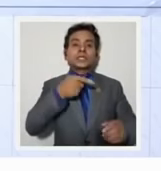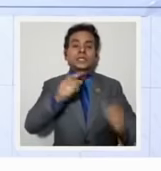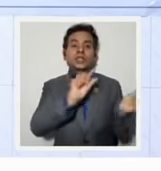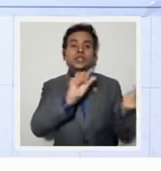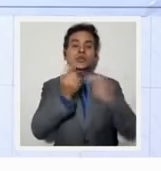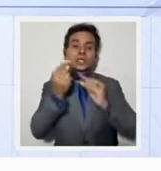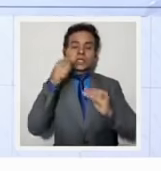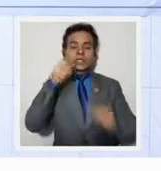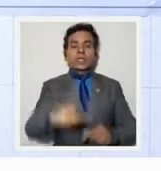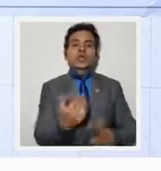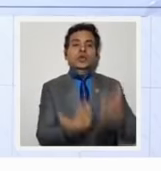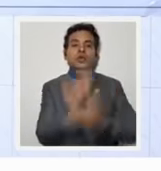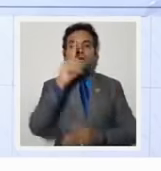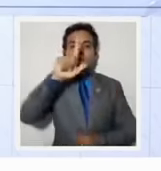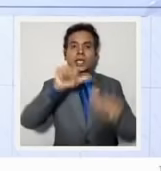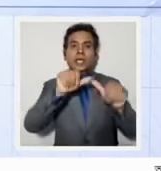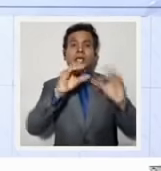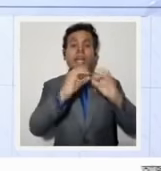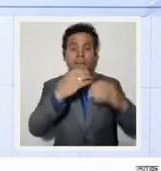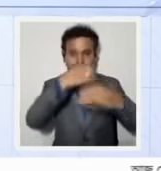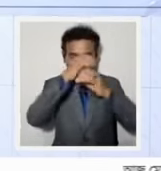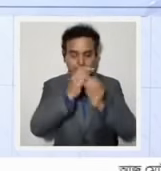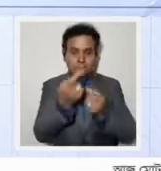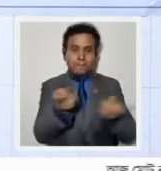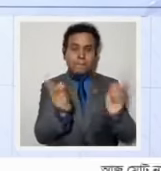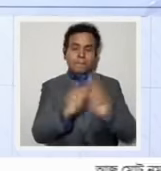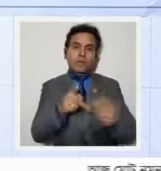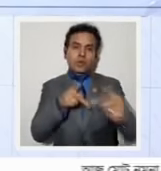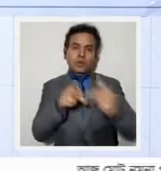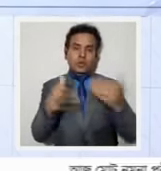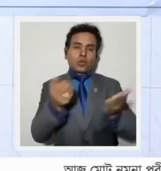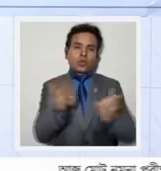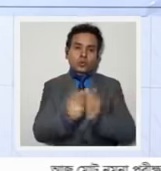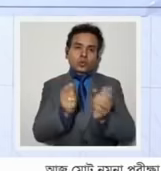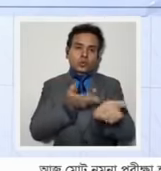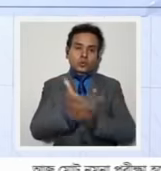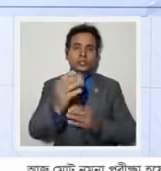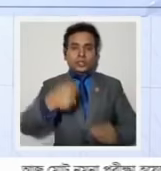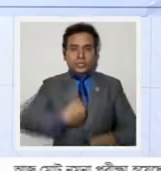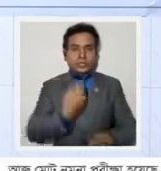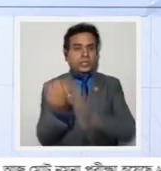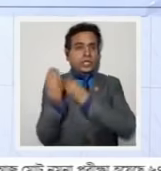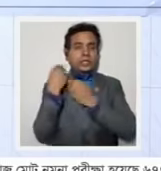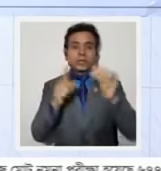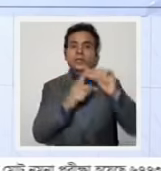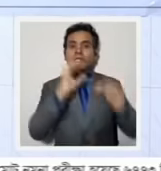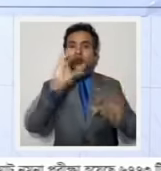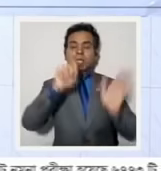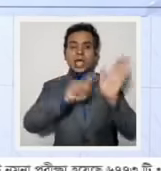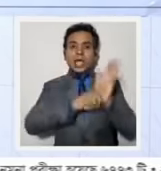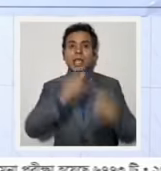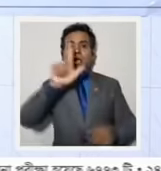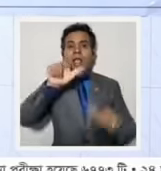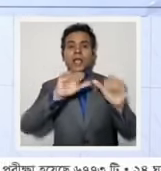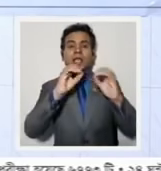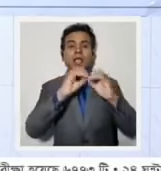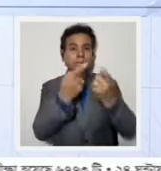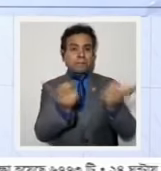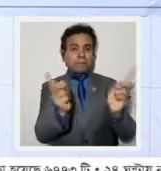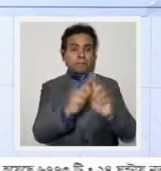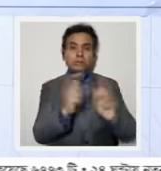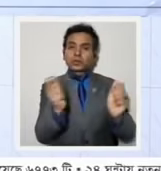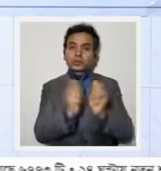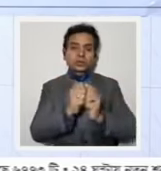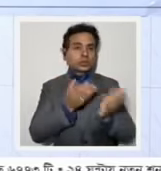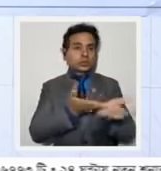প্রতিষ্ঠান নোয়াখালী সায়েন্স অ্যান্ড টেকনোলজি ইউনিভার্সিটি। আমরা নোয়াখালী সায়েন্স অ্যান্ড টেকনোলজি ইউনিভার্সিটির প্রতি কৃতজ্ঞতা জানাই এবং ধন্যবাদ জানাই যে